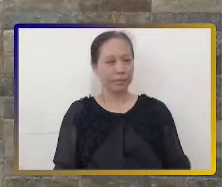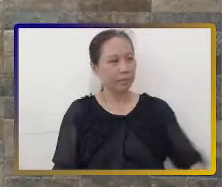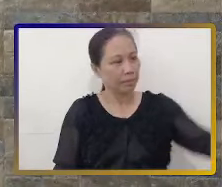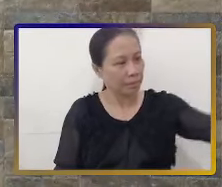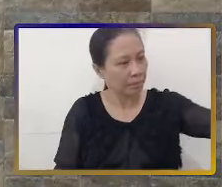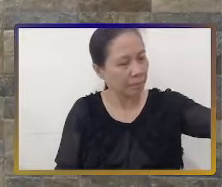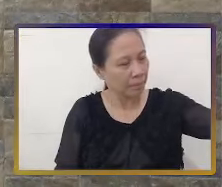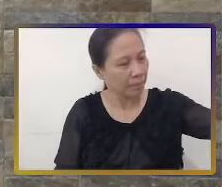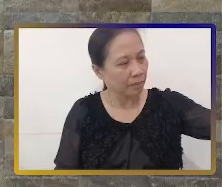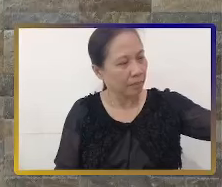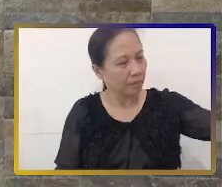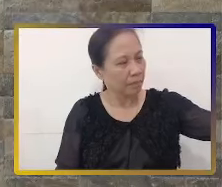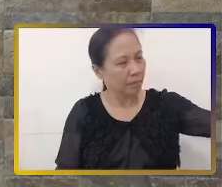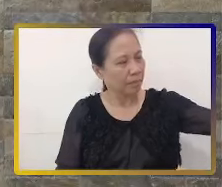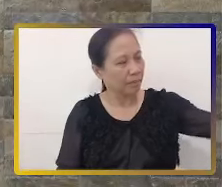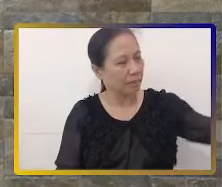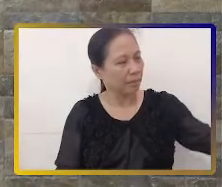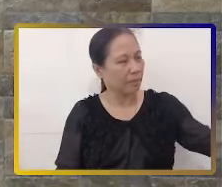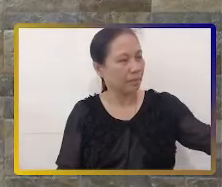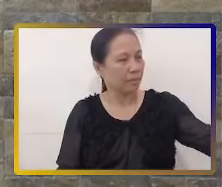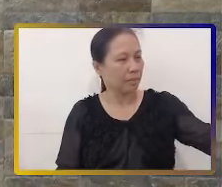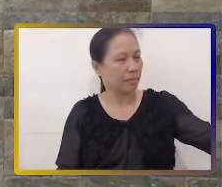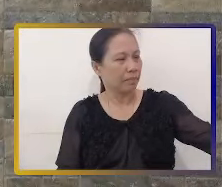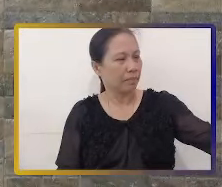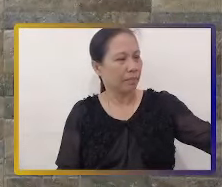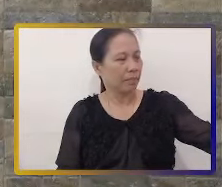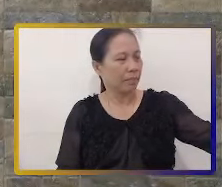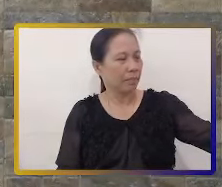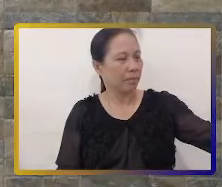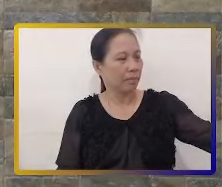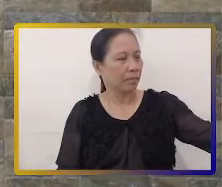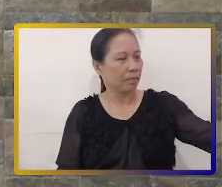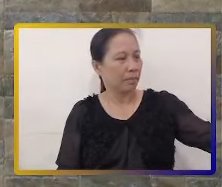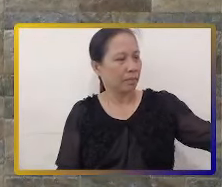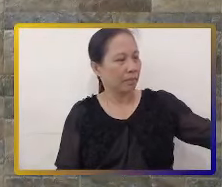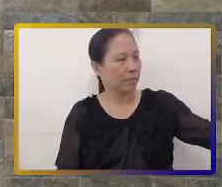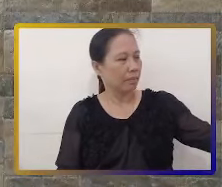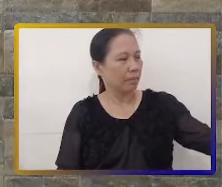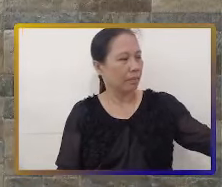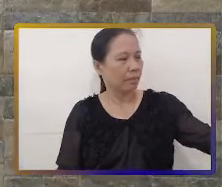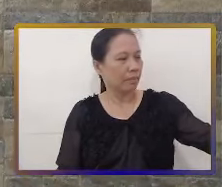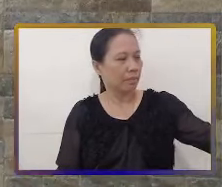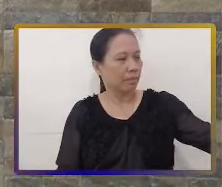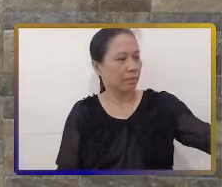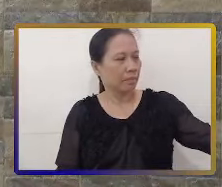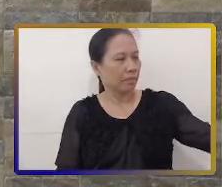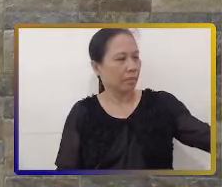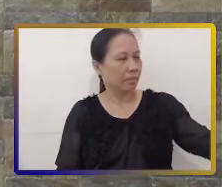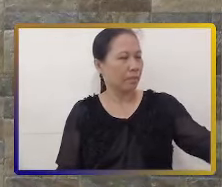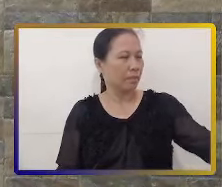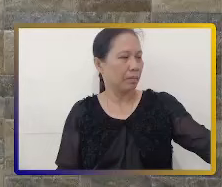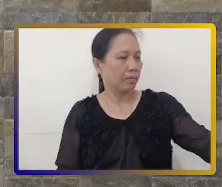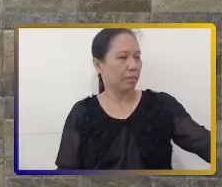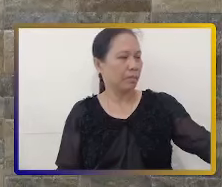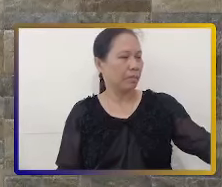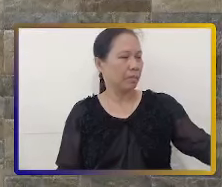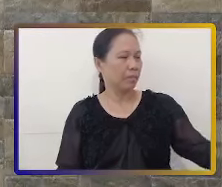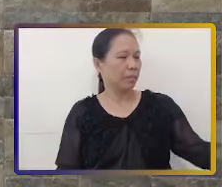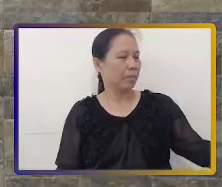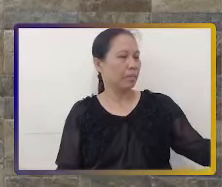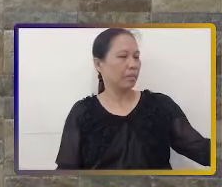maliwanag po sa atin All right Pagkatapos na maibigay natin sa House of God madala natin sa house of God upang may